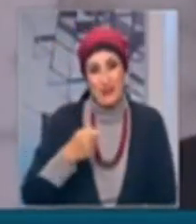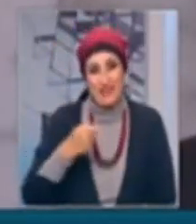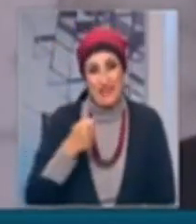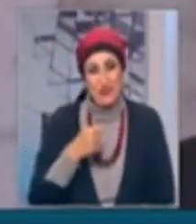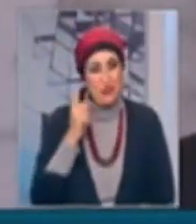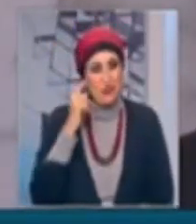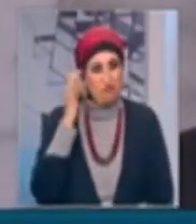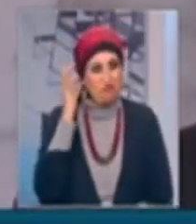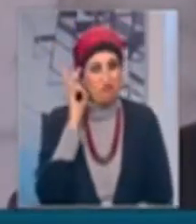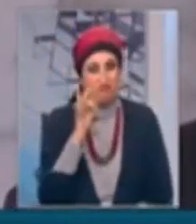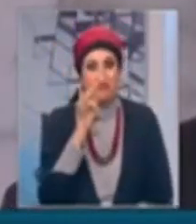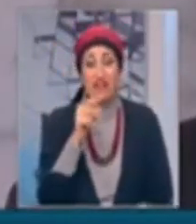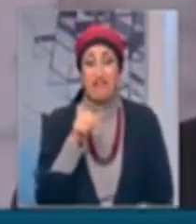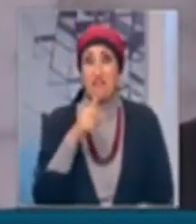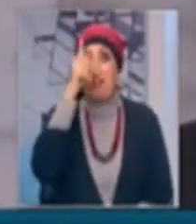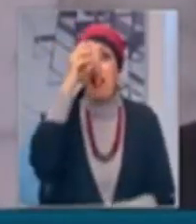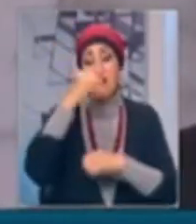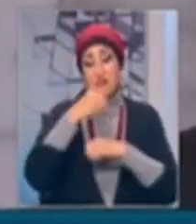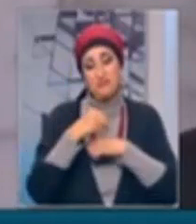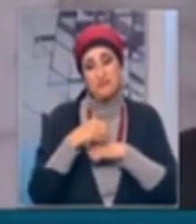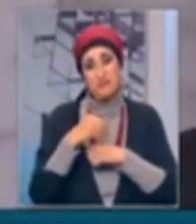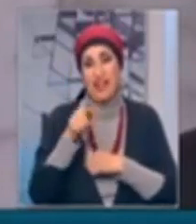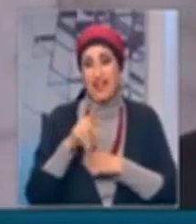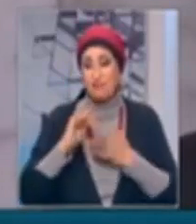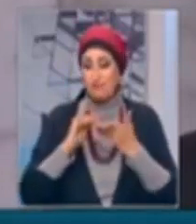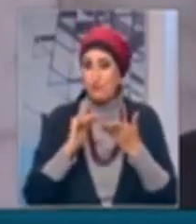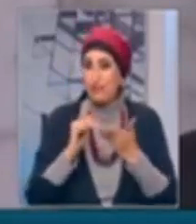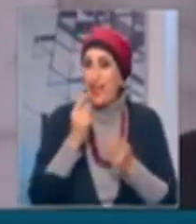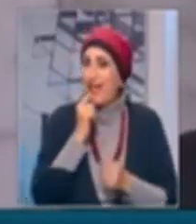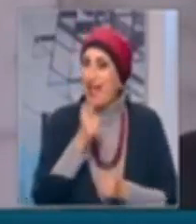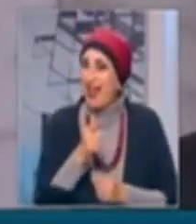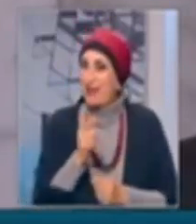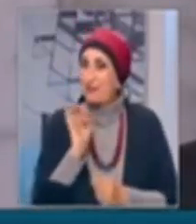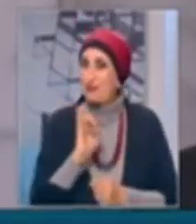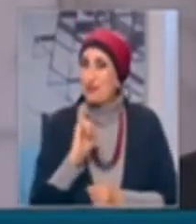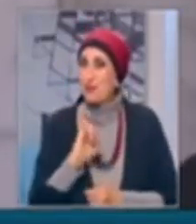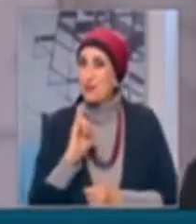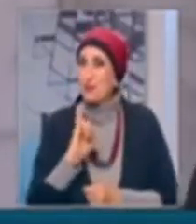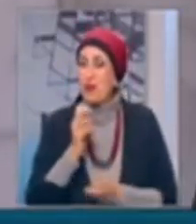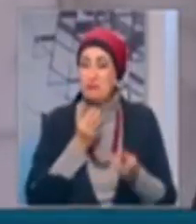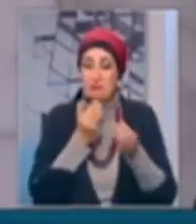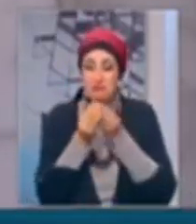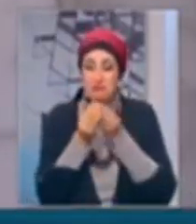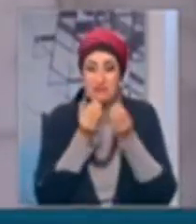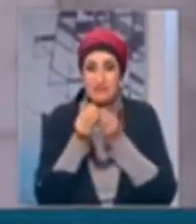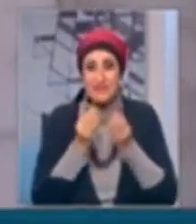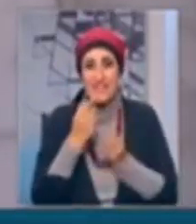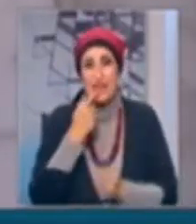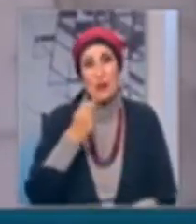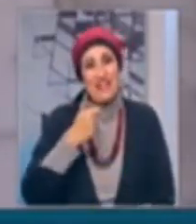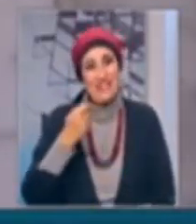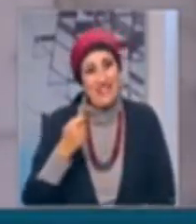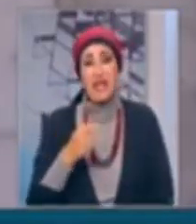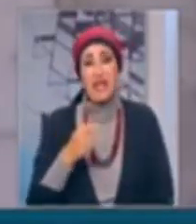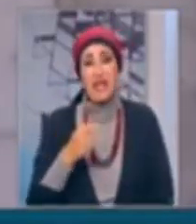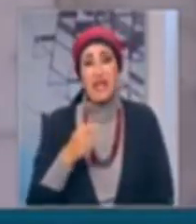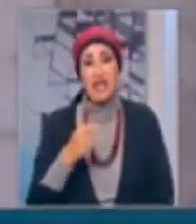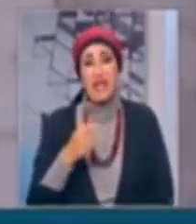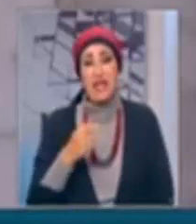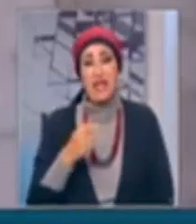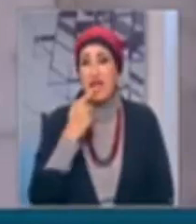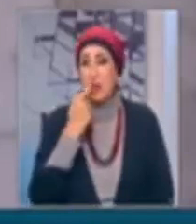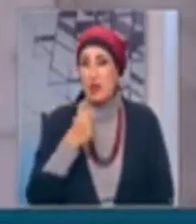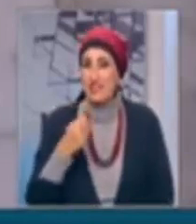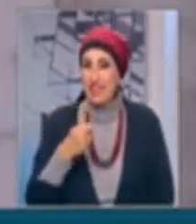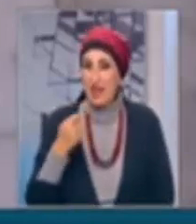المامور الذي امرنا به ان تبروهم وتقسطوا اليهم، فمن البر ان نهنئهم بمناسباتهم الصلاه فنقول لهم